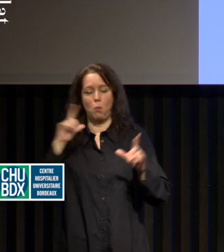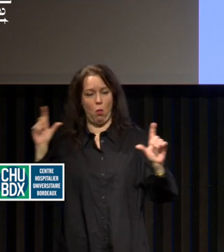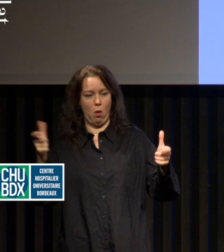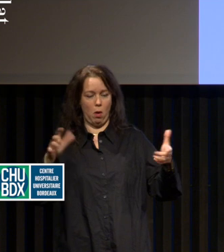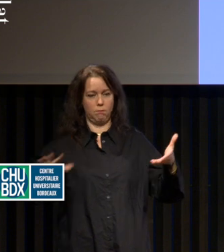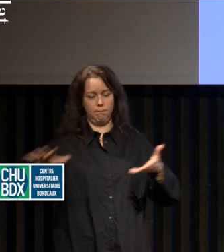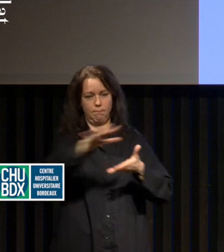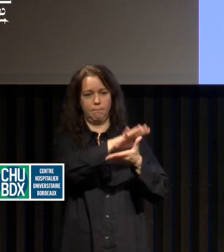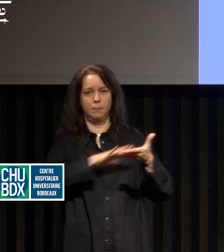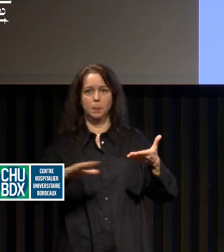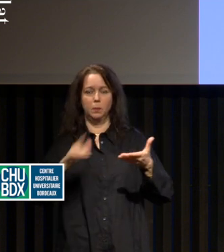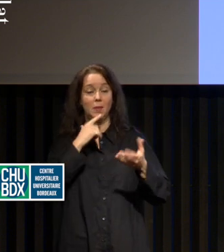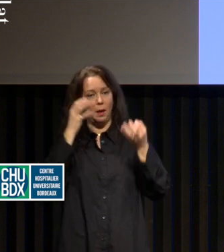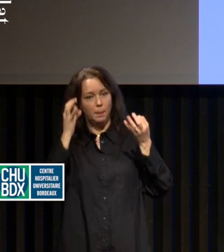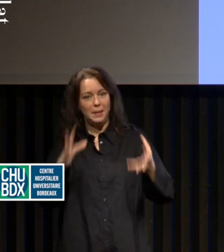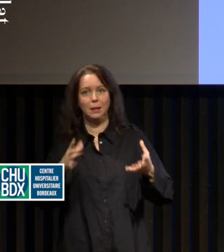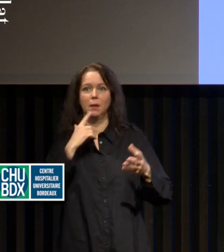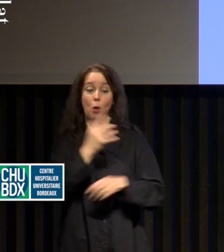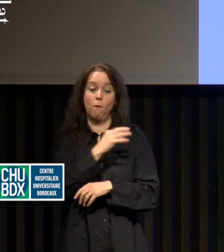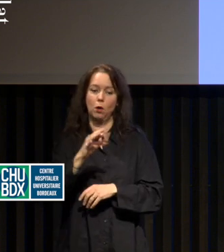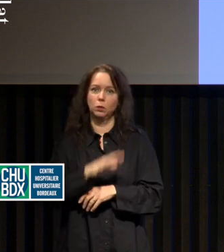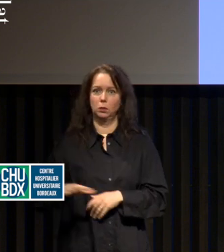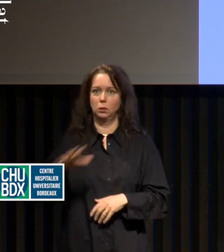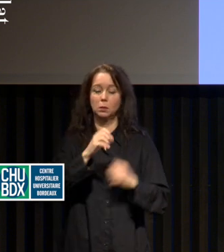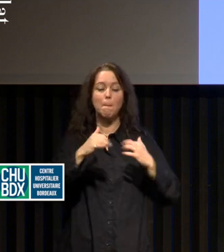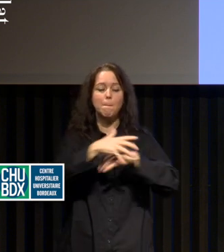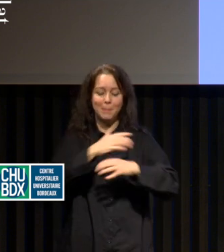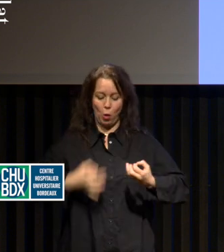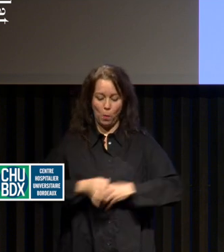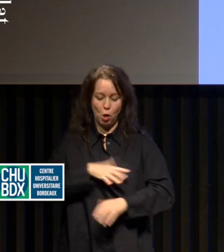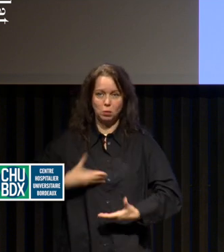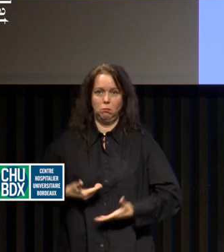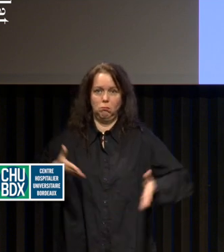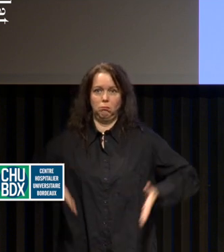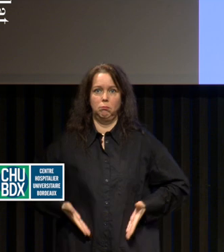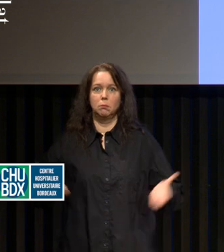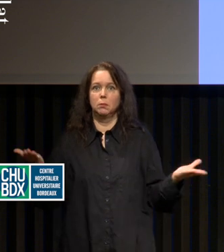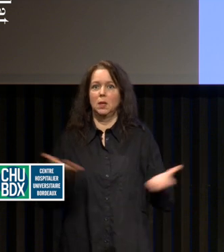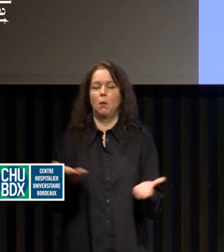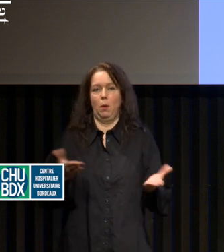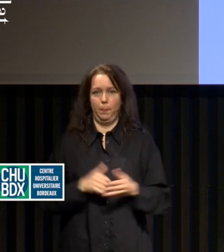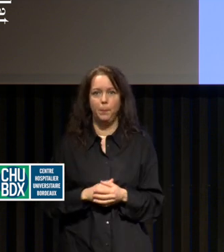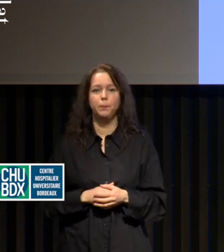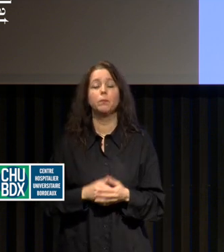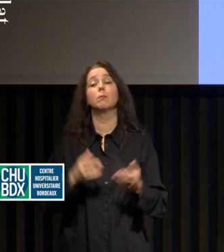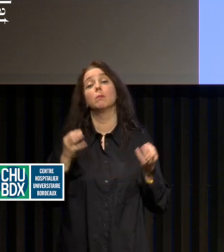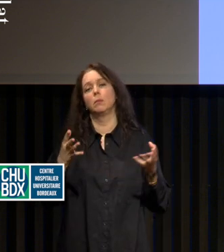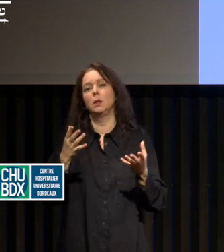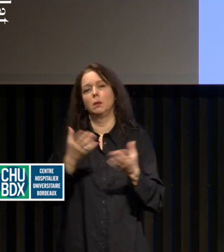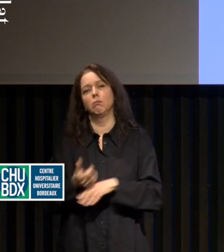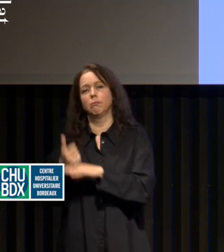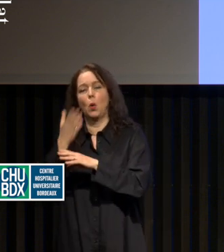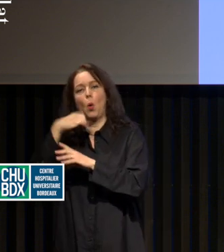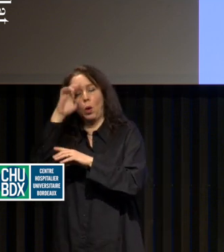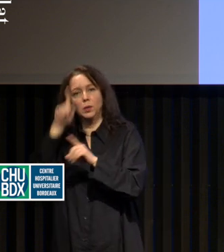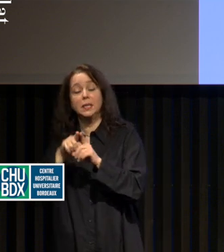bonne visibilité de ce qu'est un microbiote en France, dans un projet qui, en plus, est un projet qui se fait à l'échelle européenne. Vous voyez, donc, la plus grande